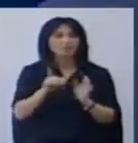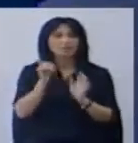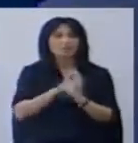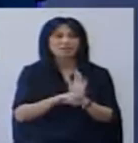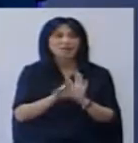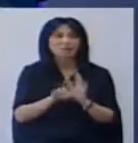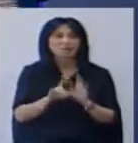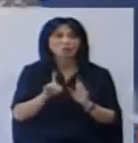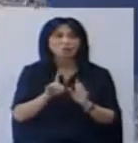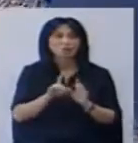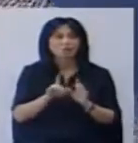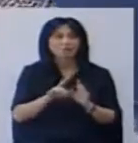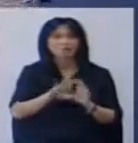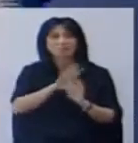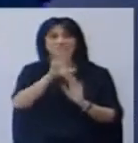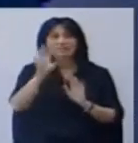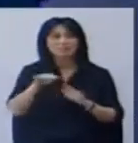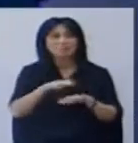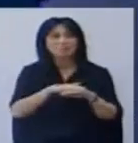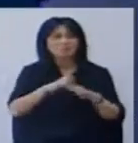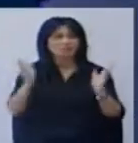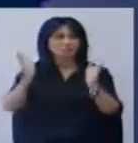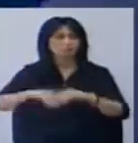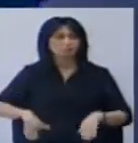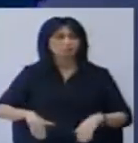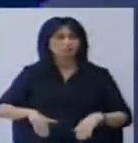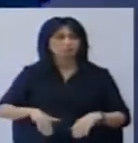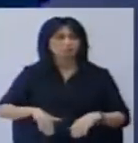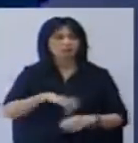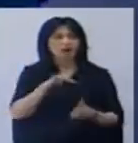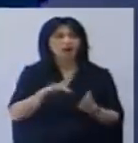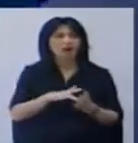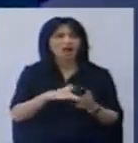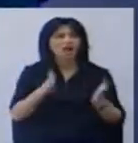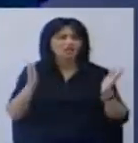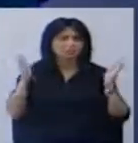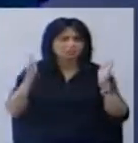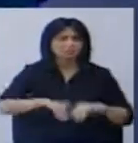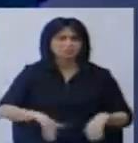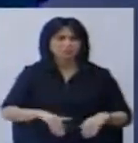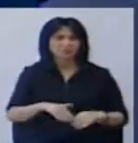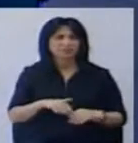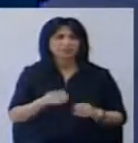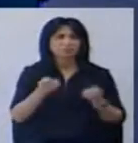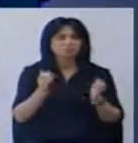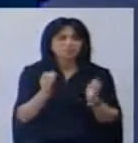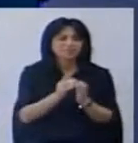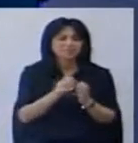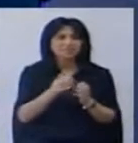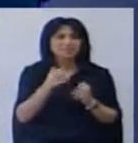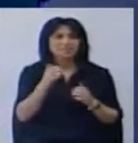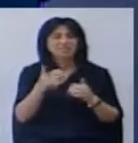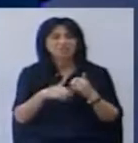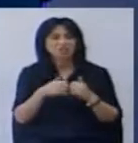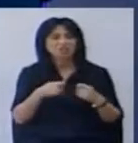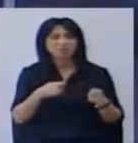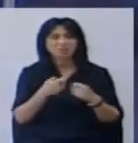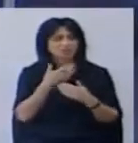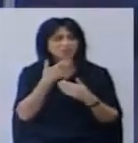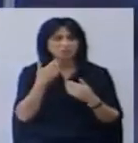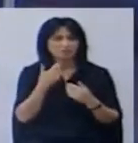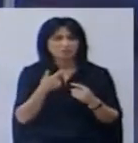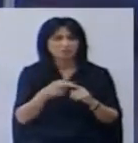გააიაფა, რომ ჩაძირა მთელი ბაზარი და ჩაძირა მთელი ქალაქის მცირე და საშუალო მეწარმეები. წამოდი. ამ